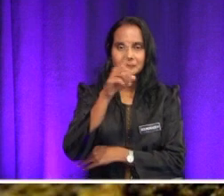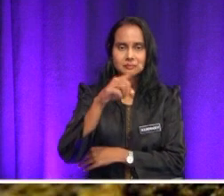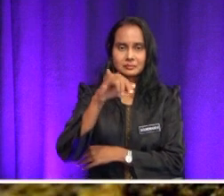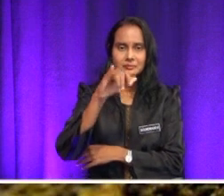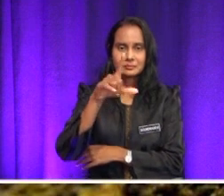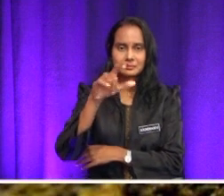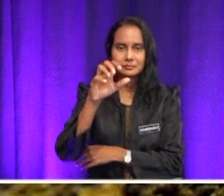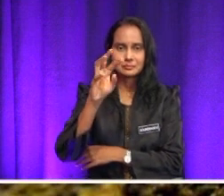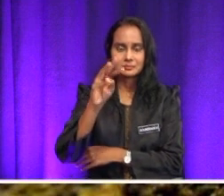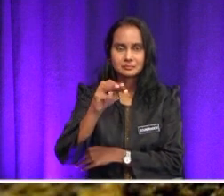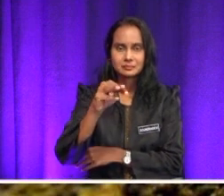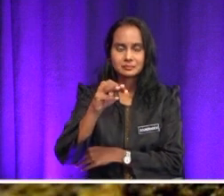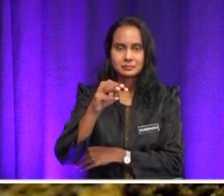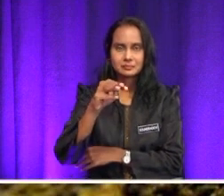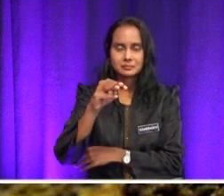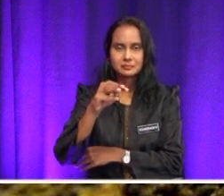Oke